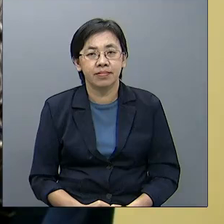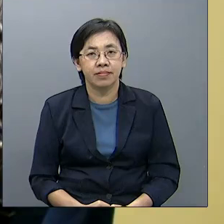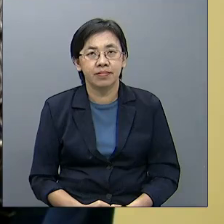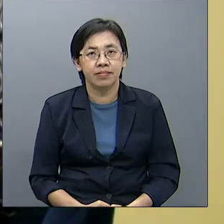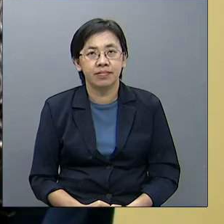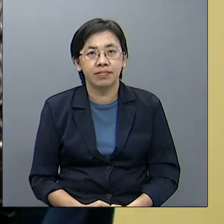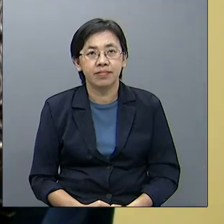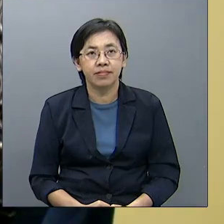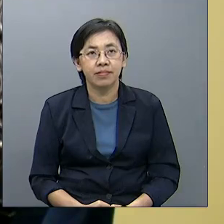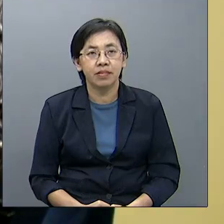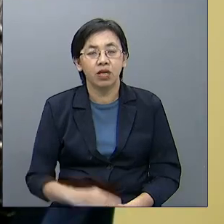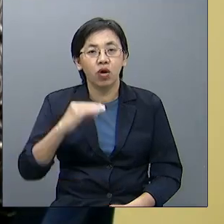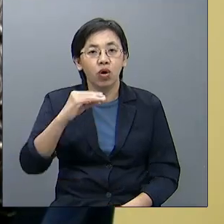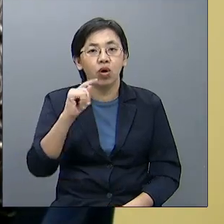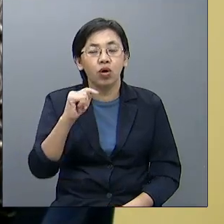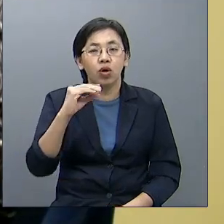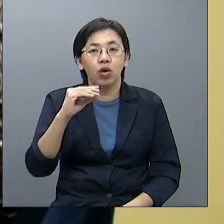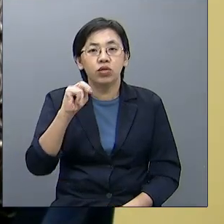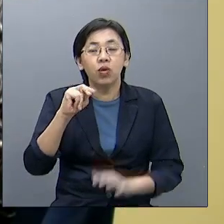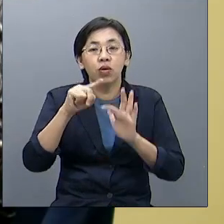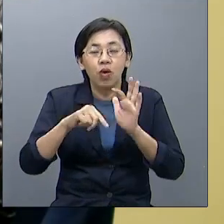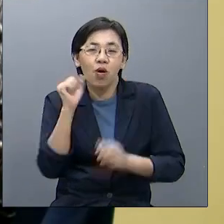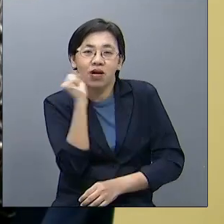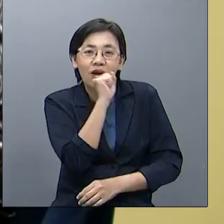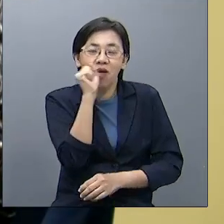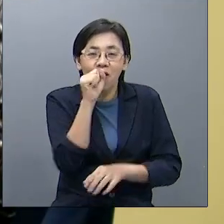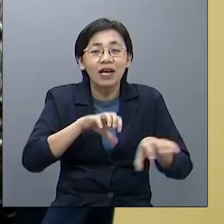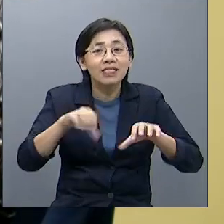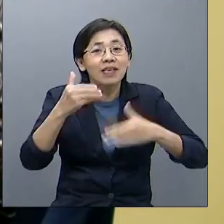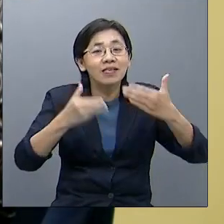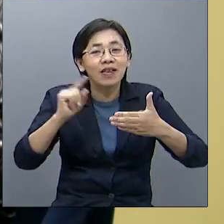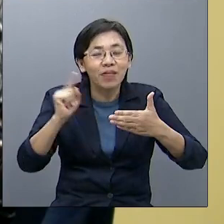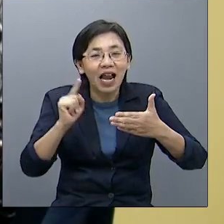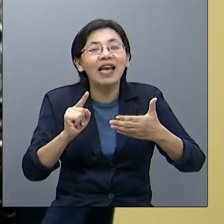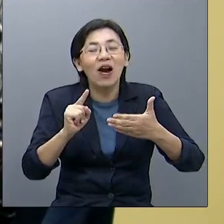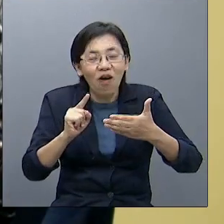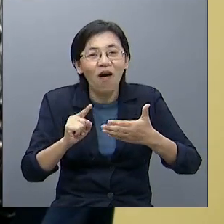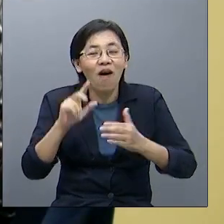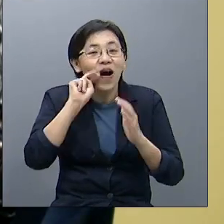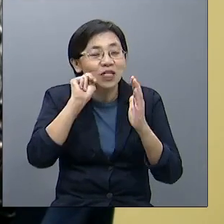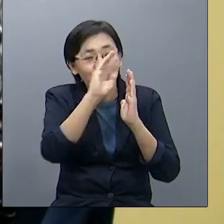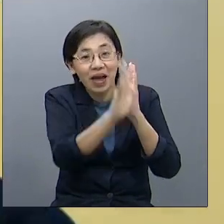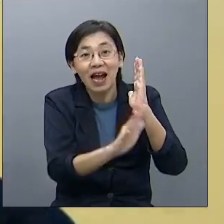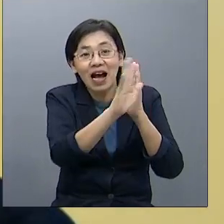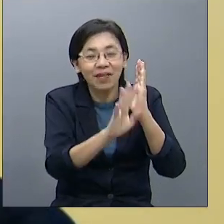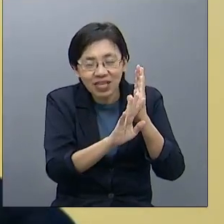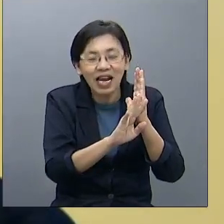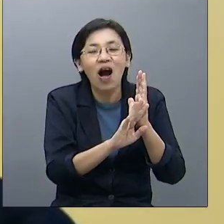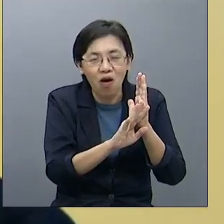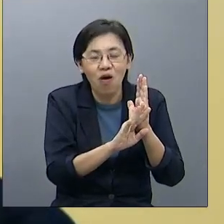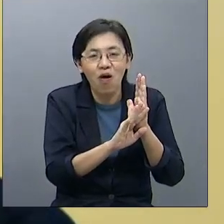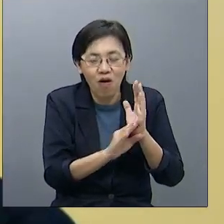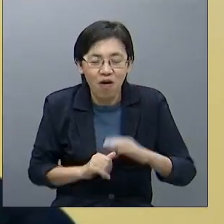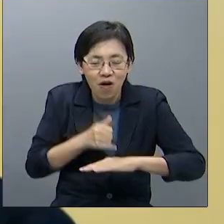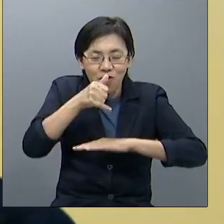หลังจากโตโน่กับคณะได้มาจัดกิจกรรมว่ายข้ามฝั่งโขงเนี่ยนะครับทั้งสองประเทศเราก็ได้มีการร่วมมือกันใน